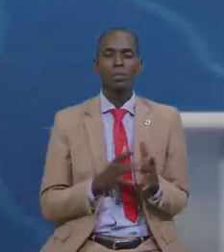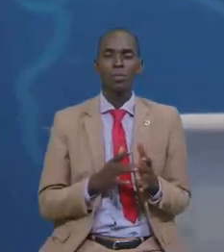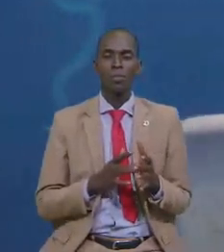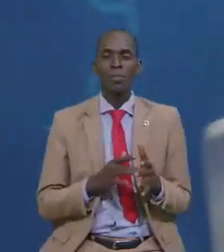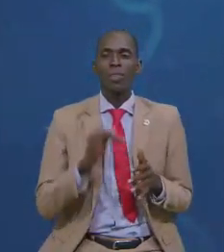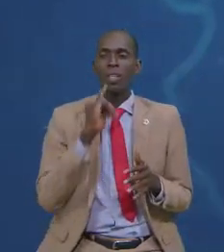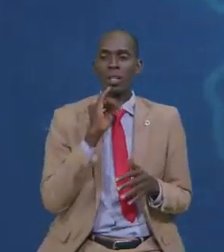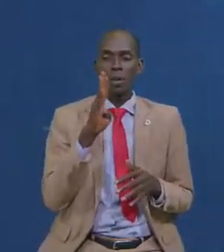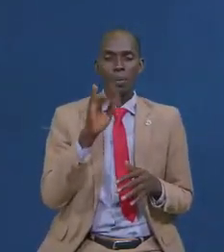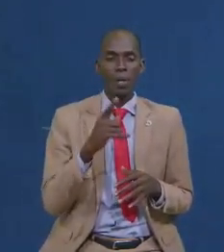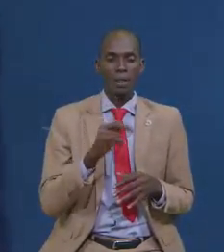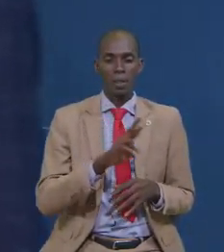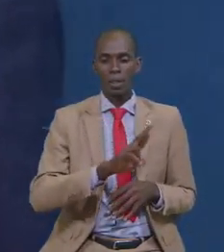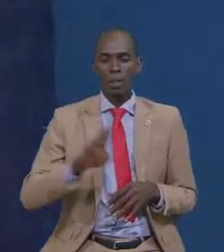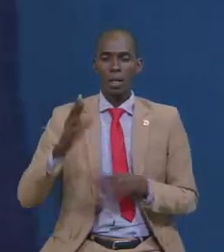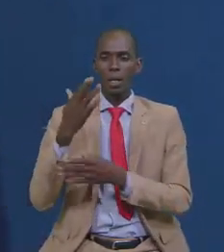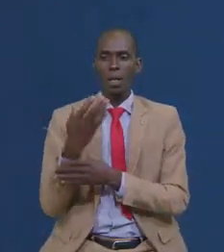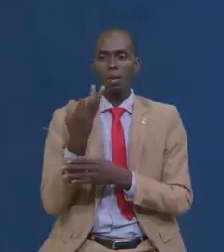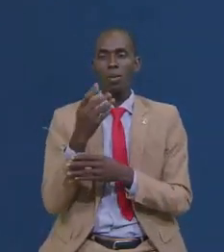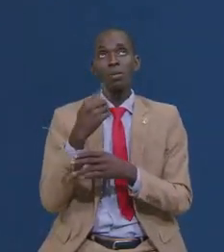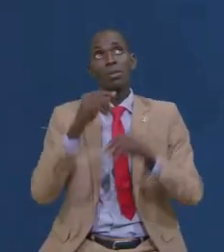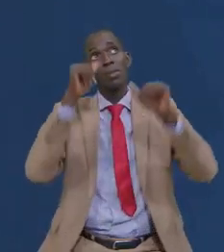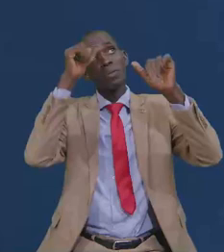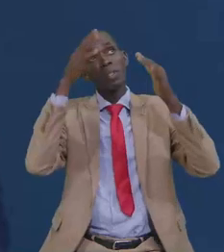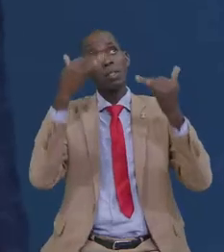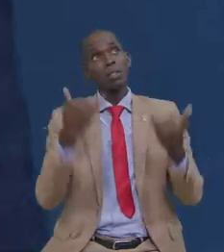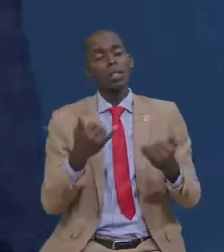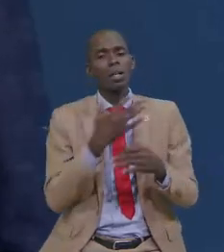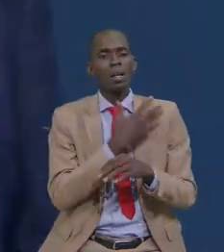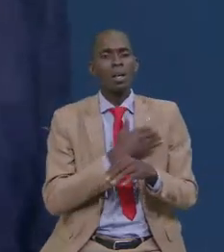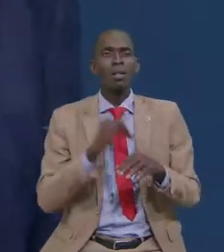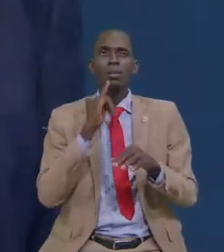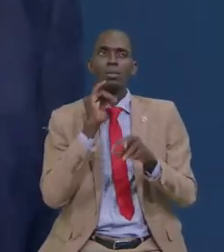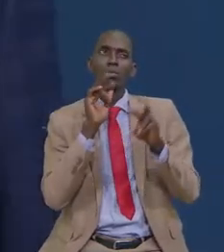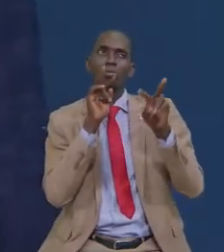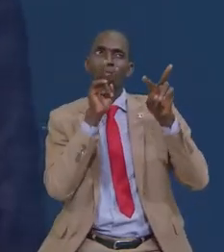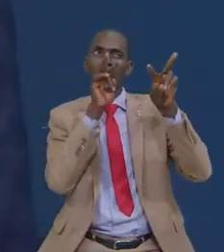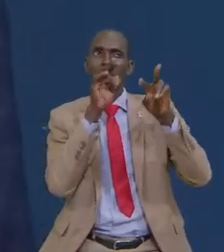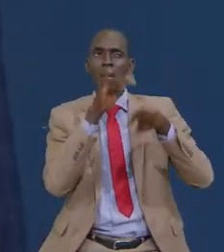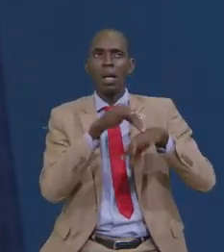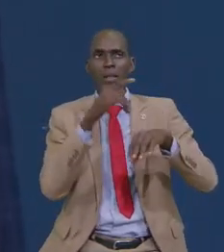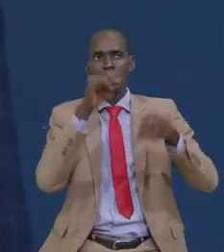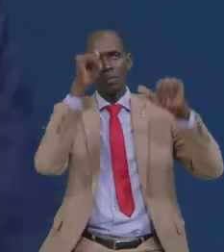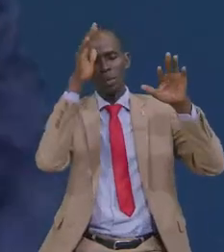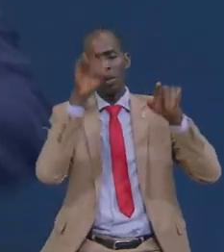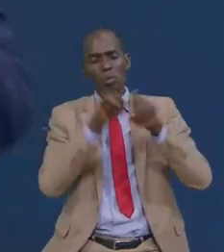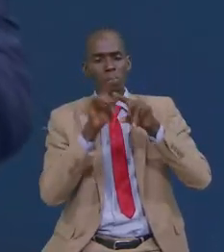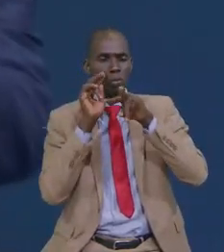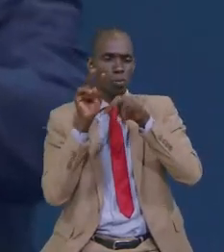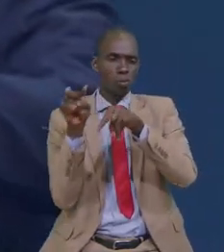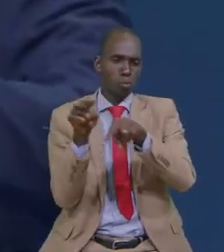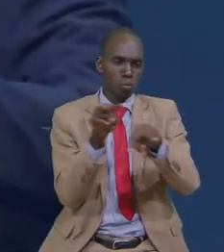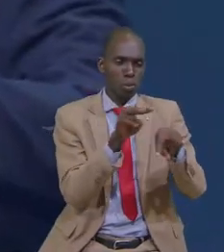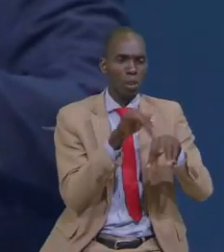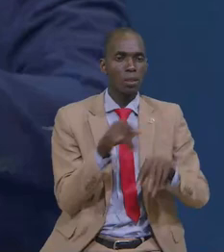Le Seigneur Jésus est à côté, est assis à la droite du Père. Il regarde la face du Père et il